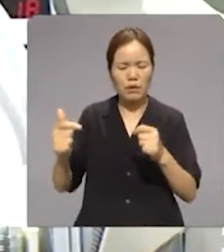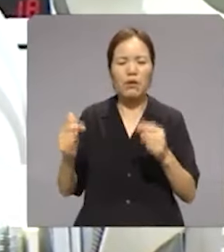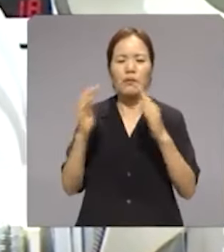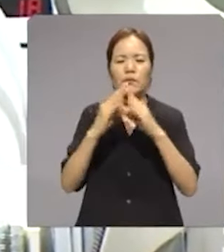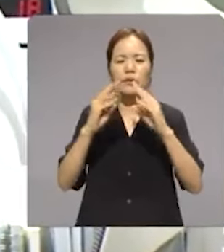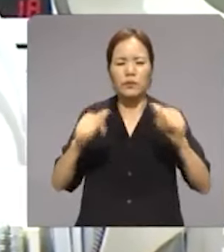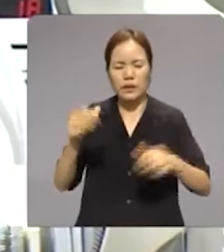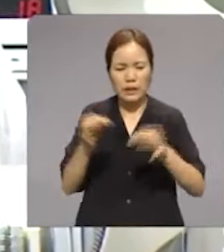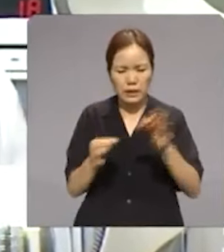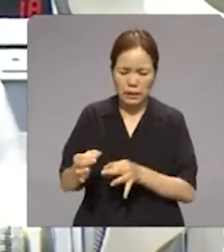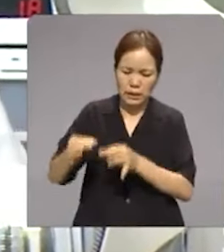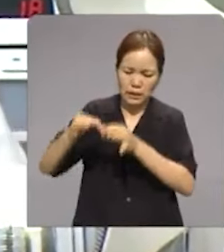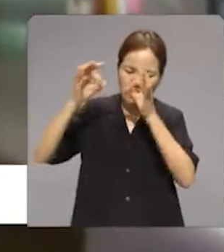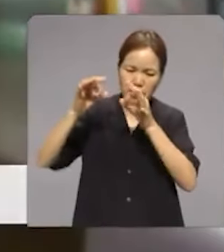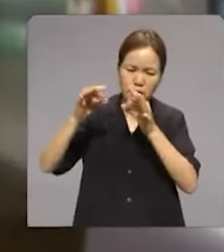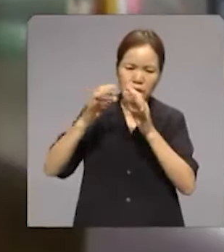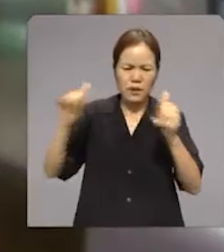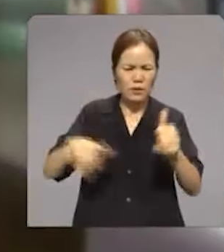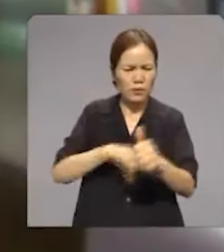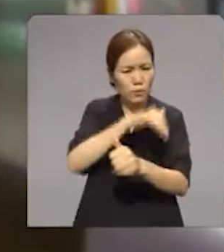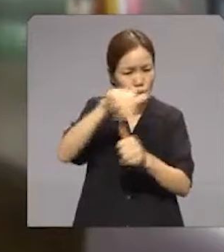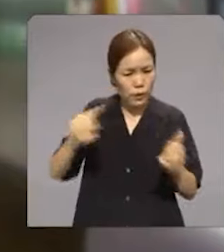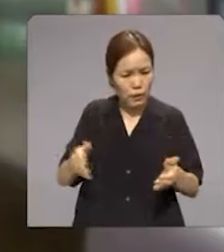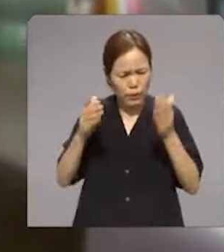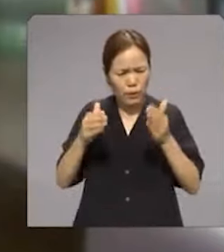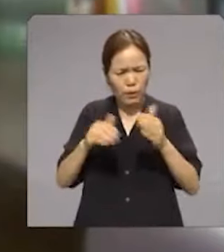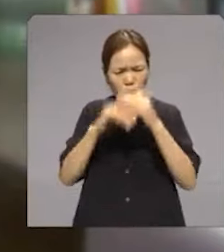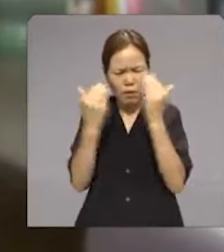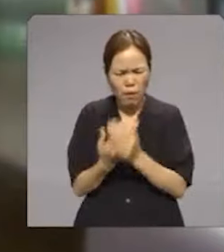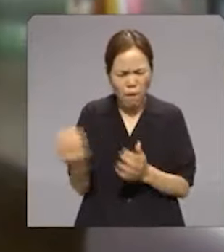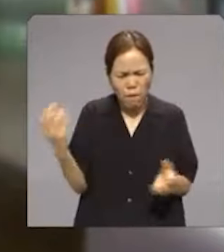시장 상승기의 군중 심리가 이른바 영끌,